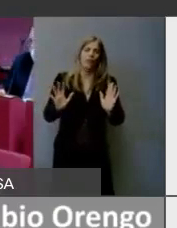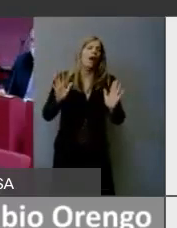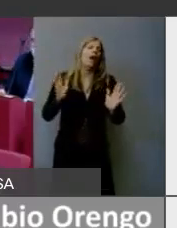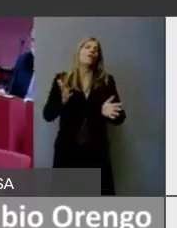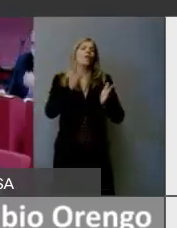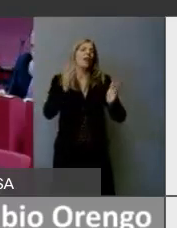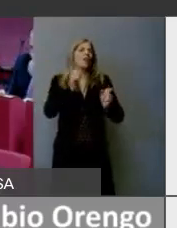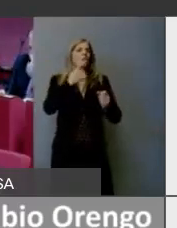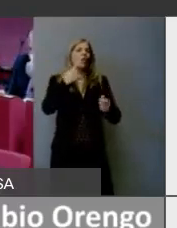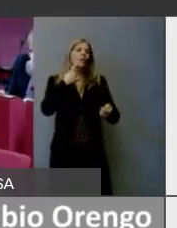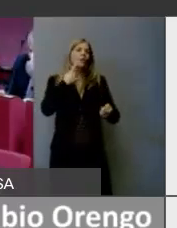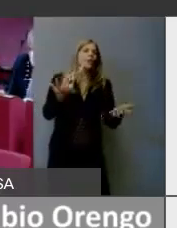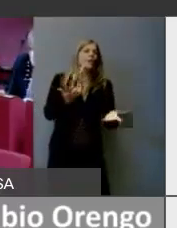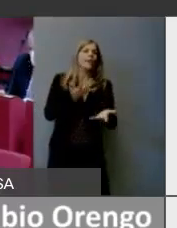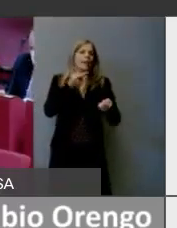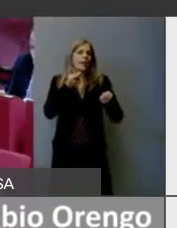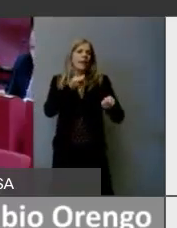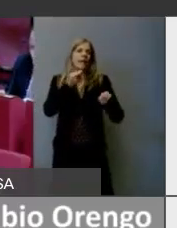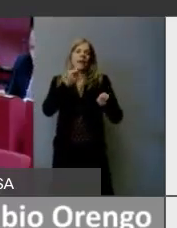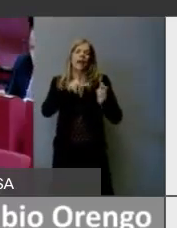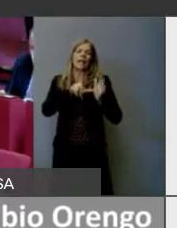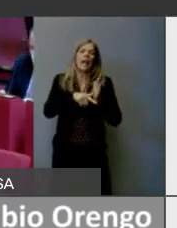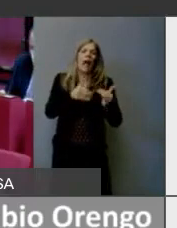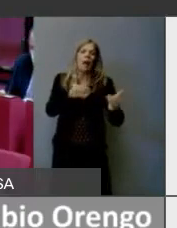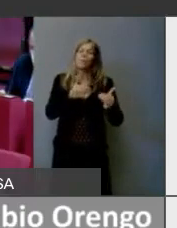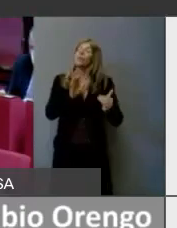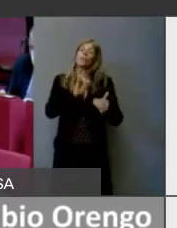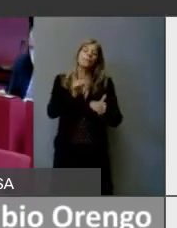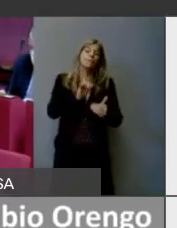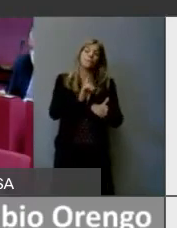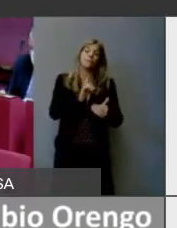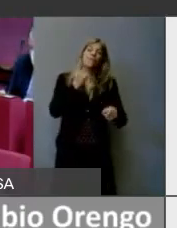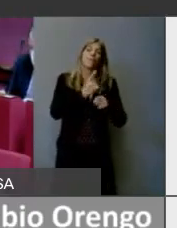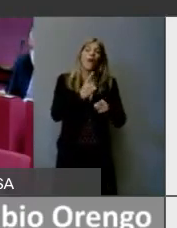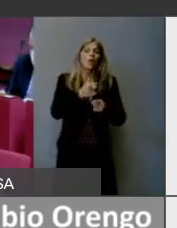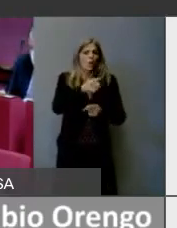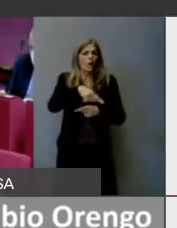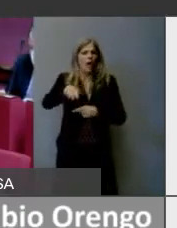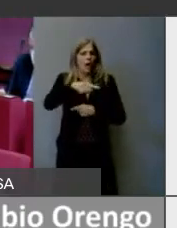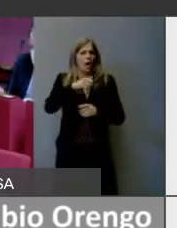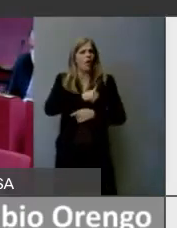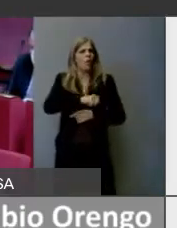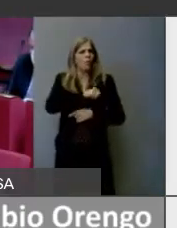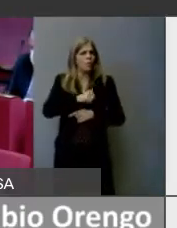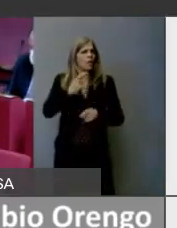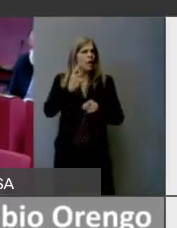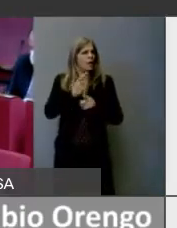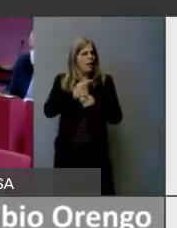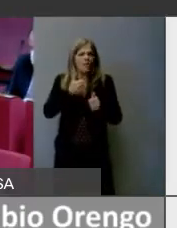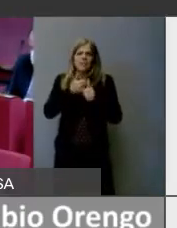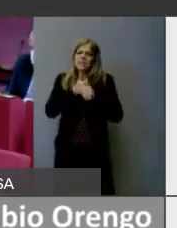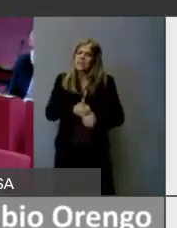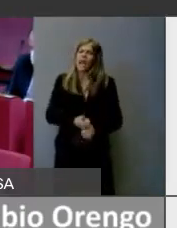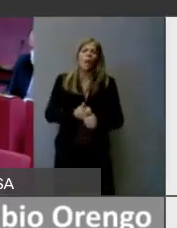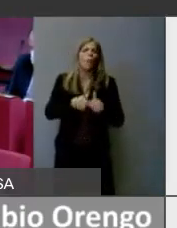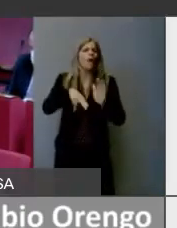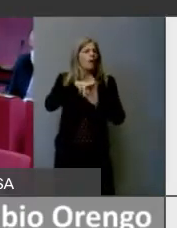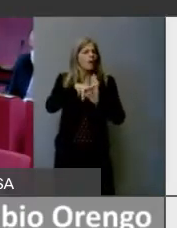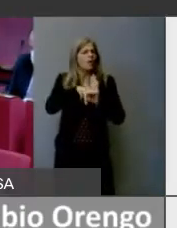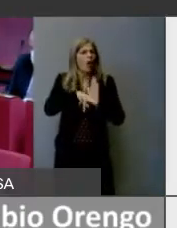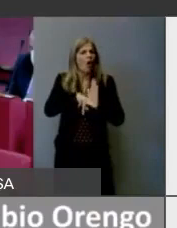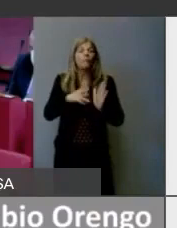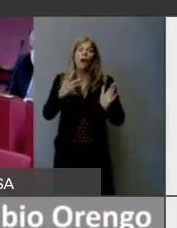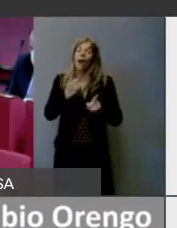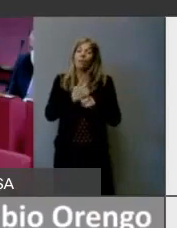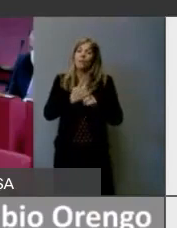Autostrade ad accelerare i tempi, ma penso che la responsabilità che il Comune ha dal punto di vista normativo sia quella di procedere e chiedere conto